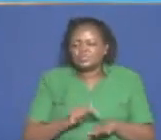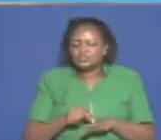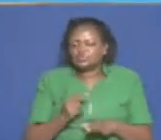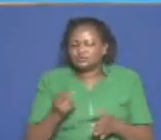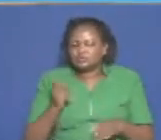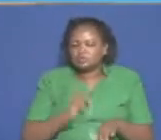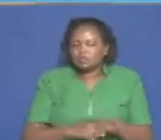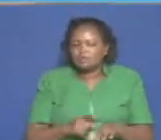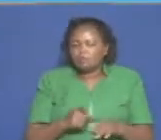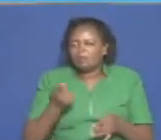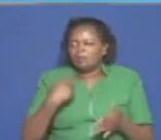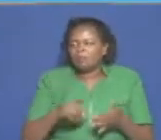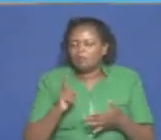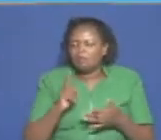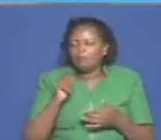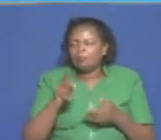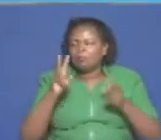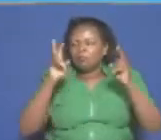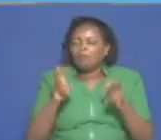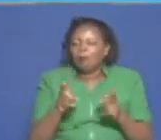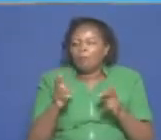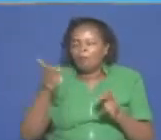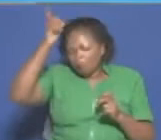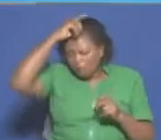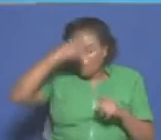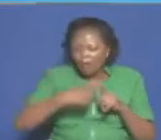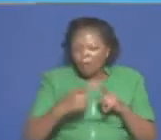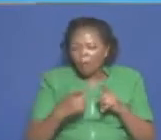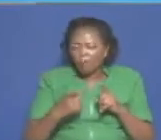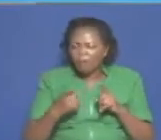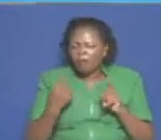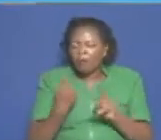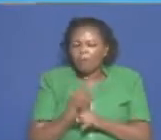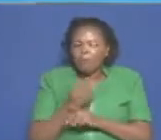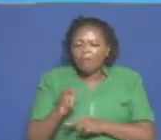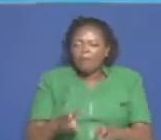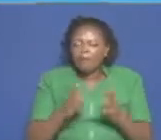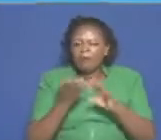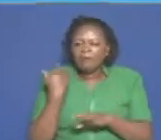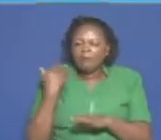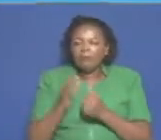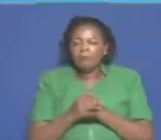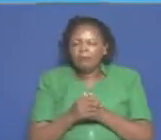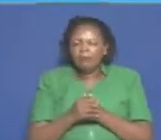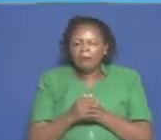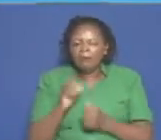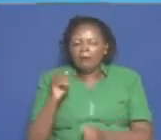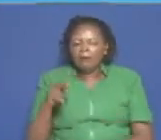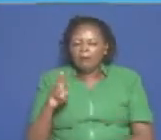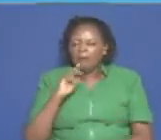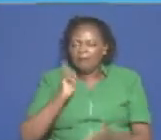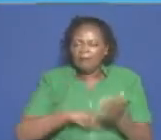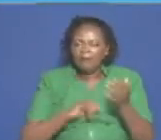swala hili ama mswada huu wa shahada. Lakini kwa njia moja ama nyingine, vile ambavyo Rogers amesema, isiwe